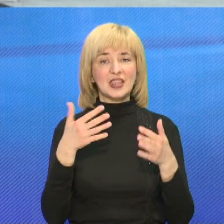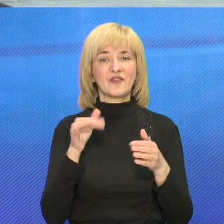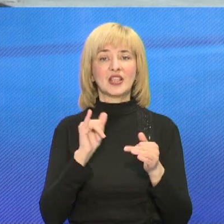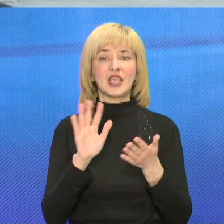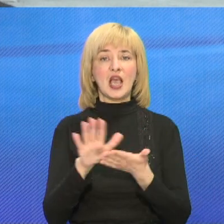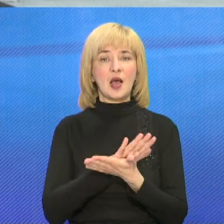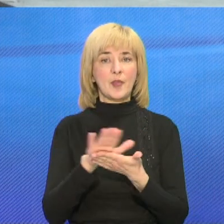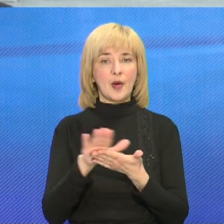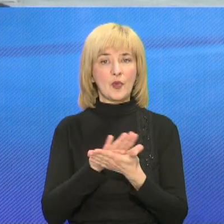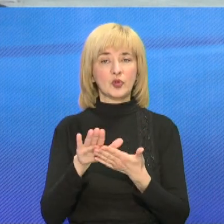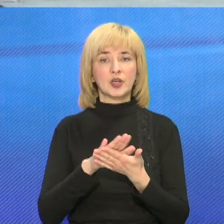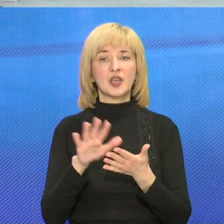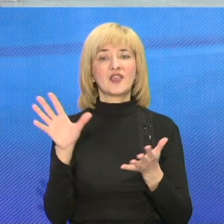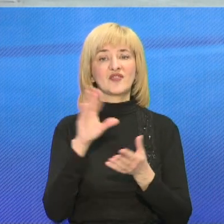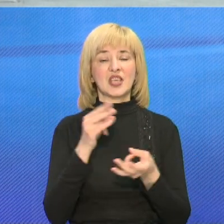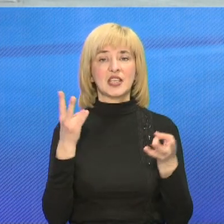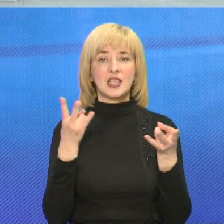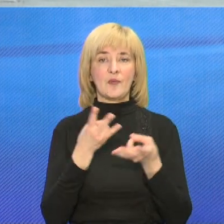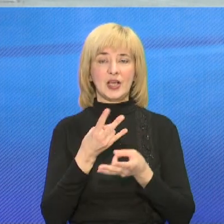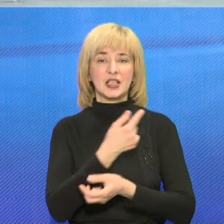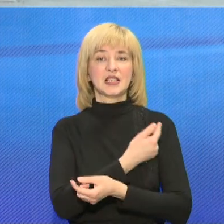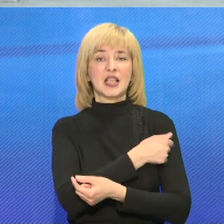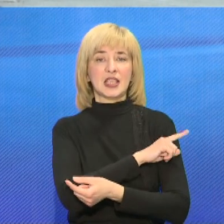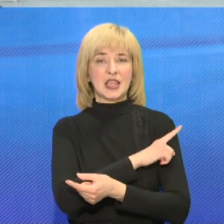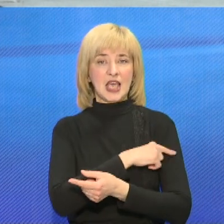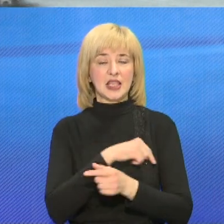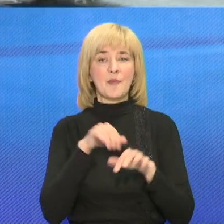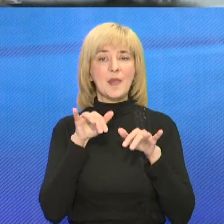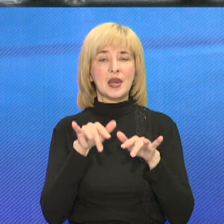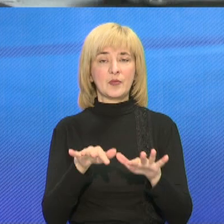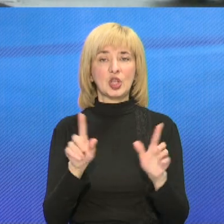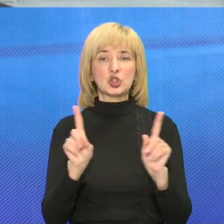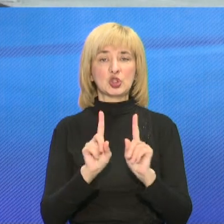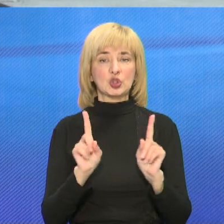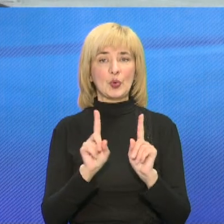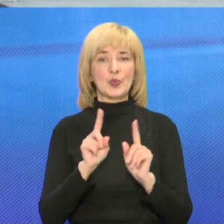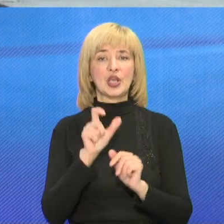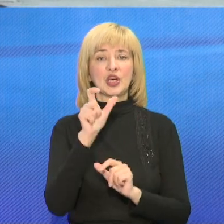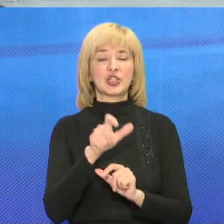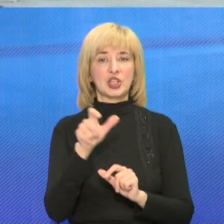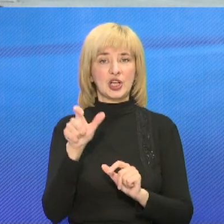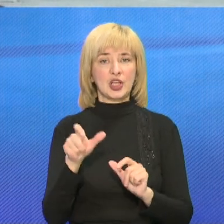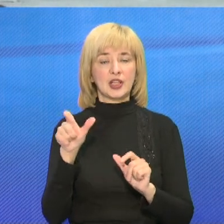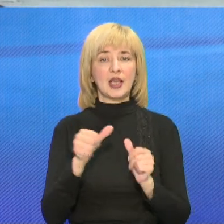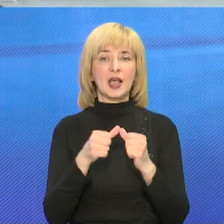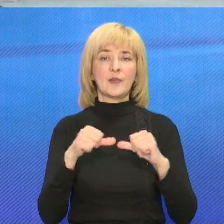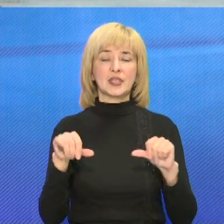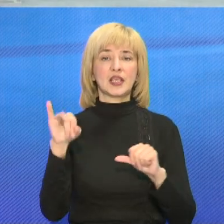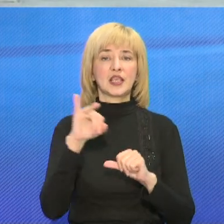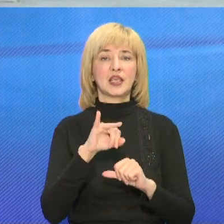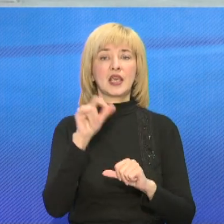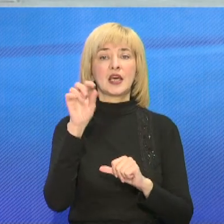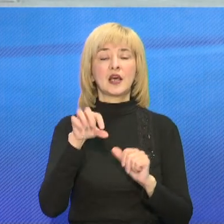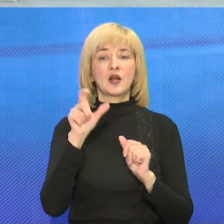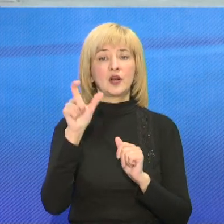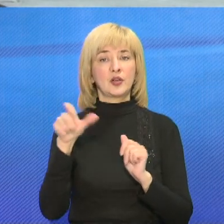все необходимые санитарно-эпидемиологические мероприятия для того, чтобы как члены участковых комиссий, так и избиратели, которые